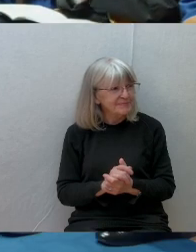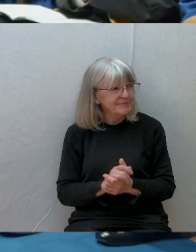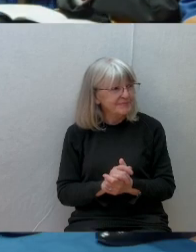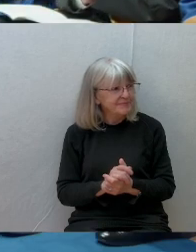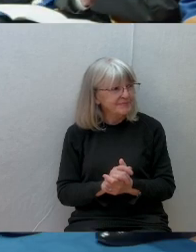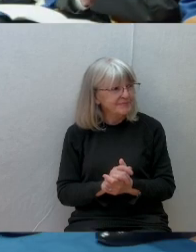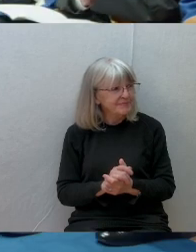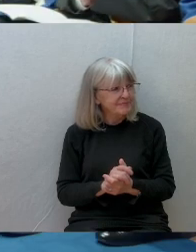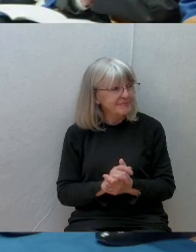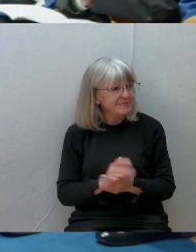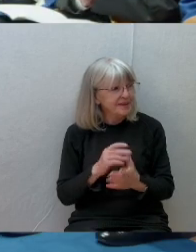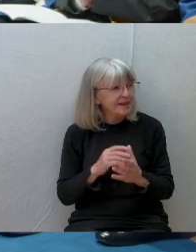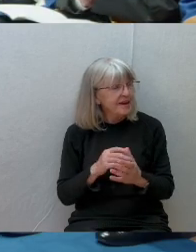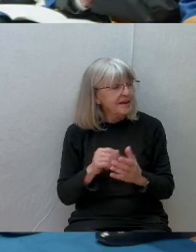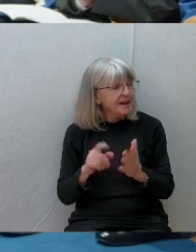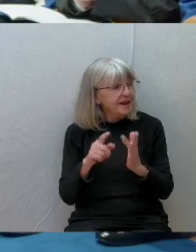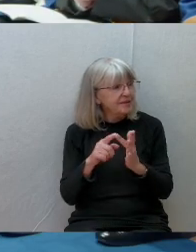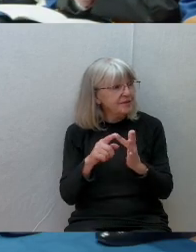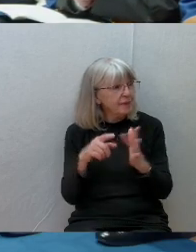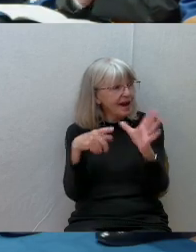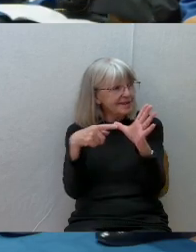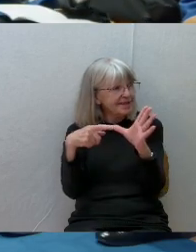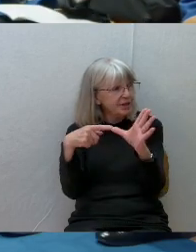Ifeok Ademiluwa.